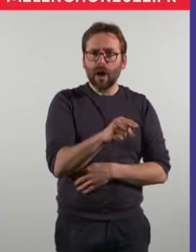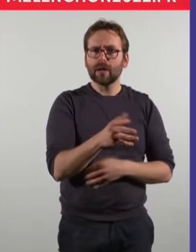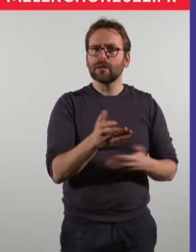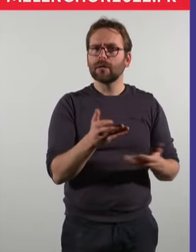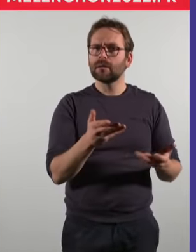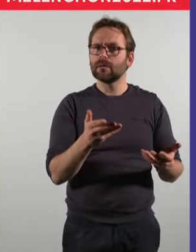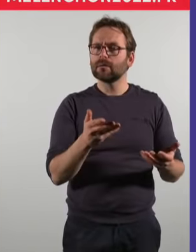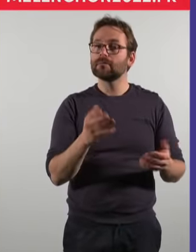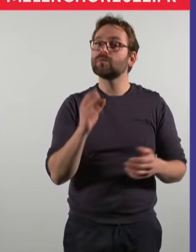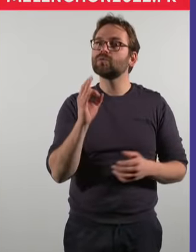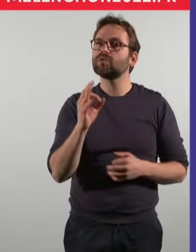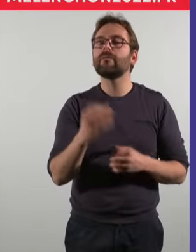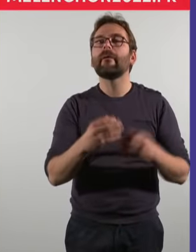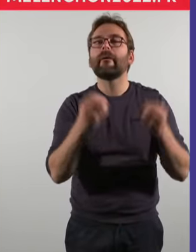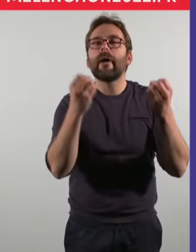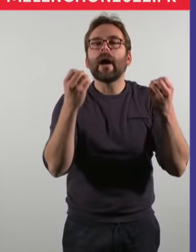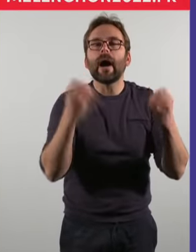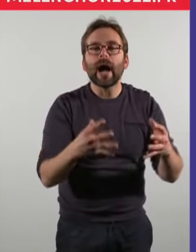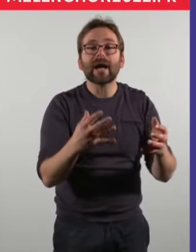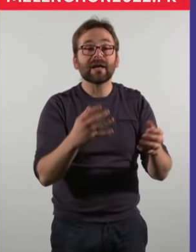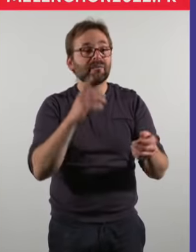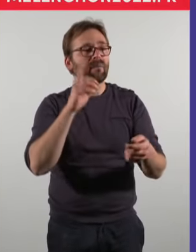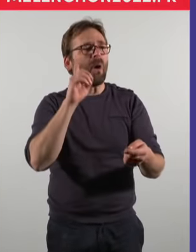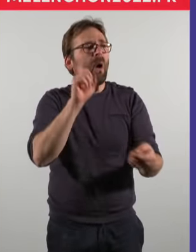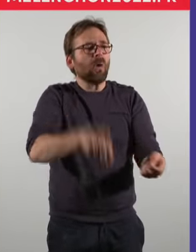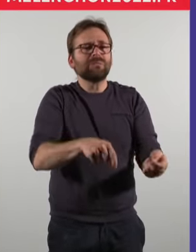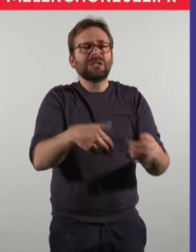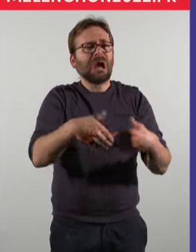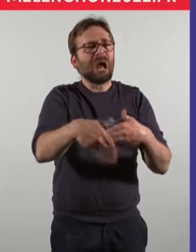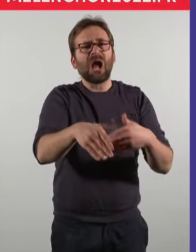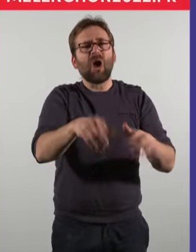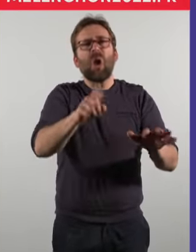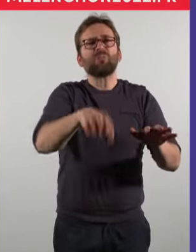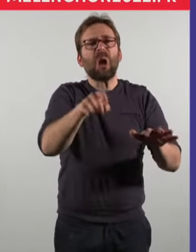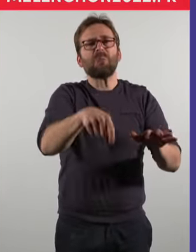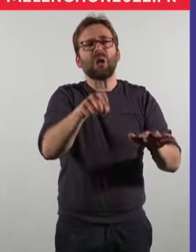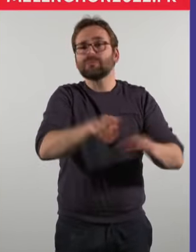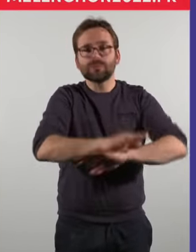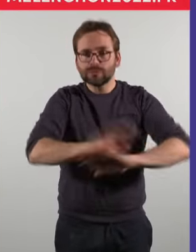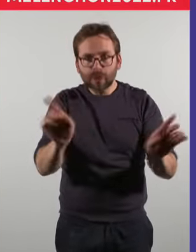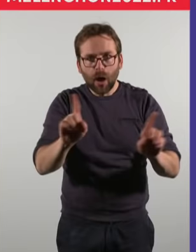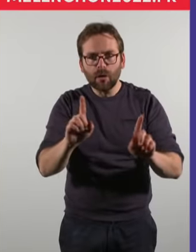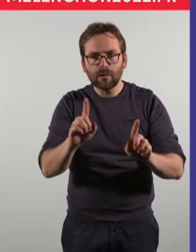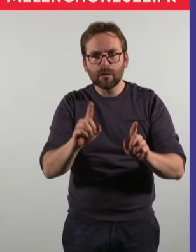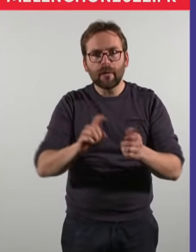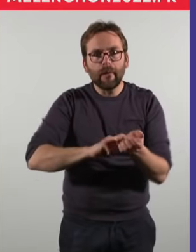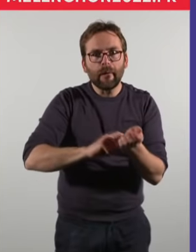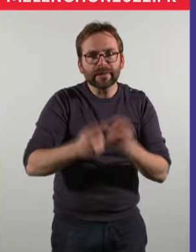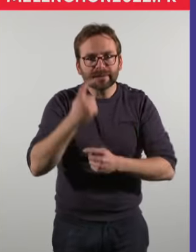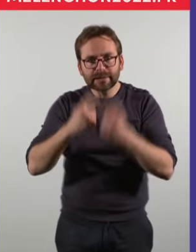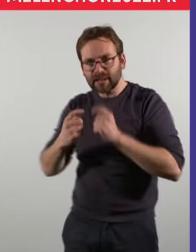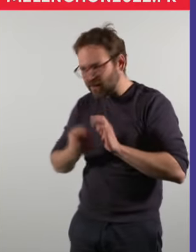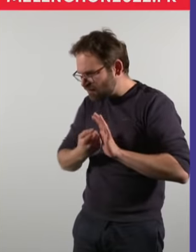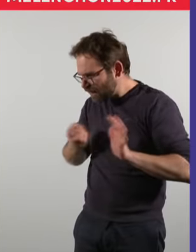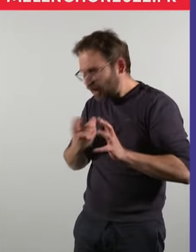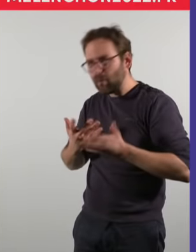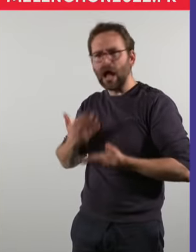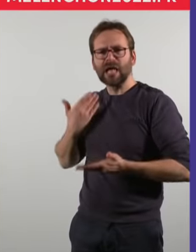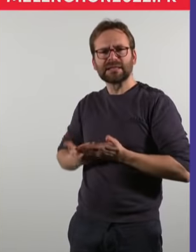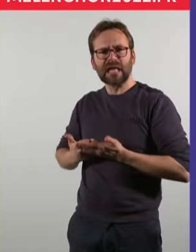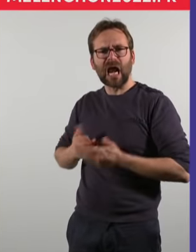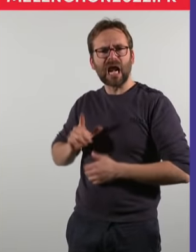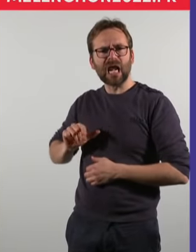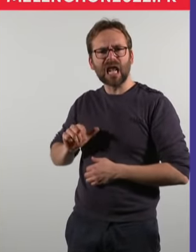ce qui nous arrive ne l'est par fatalité. Tout s'enracine en